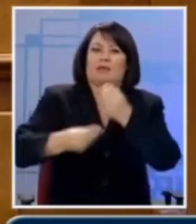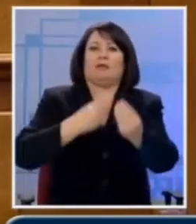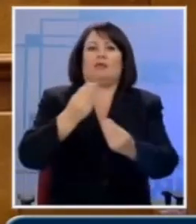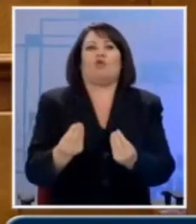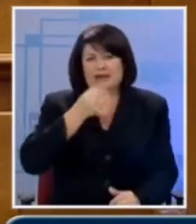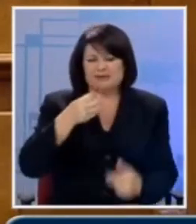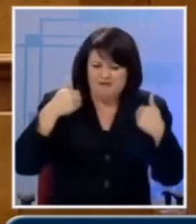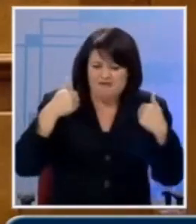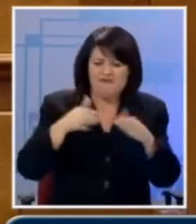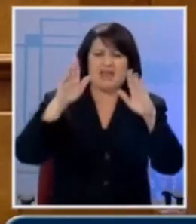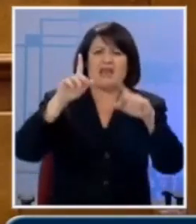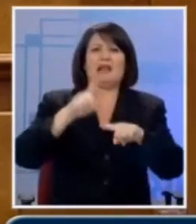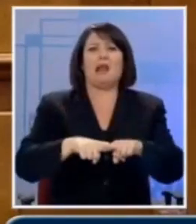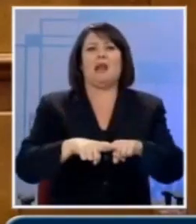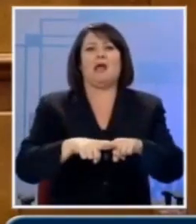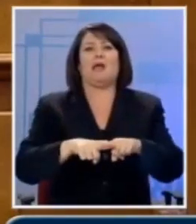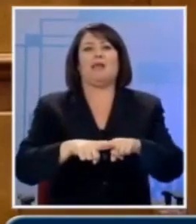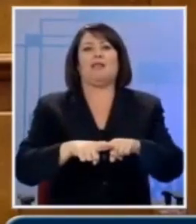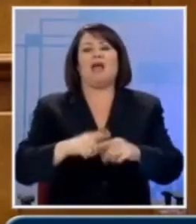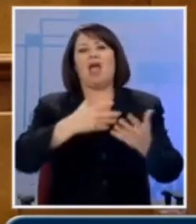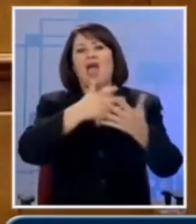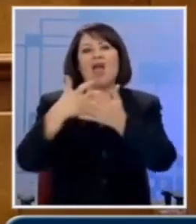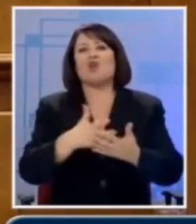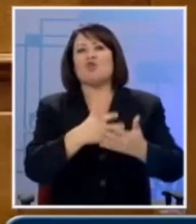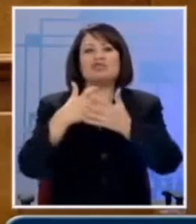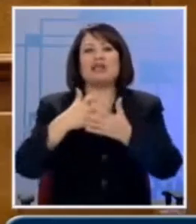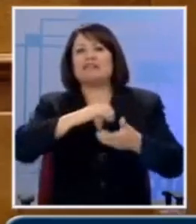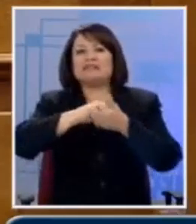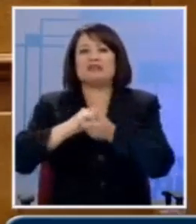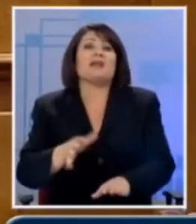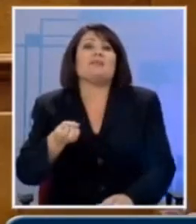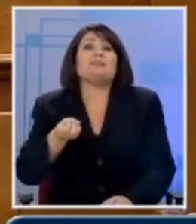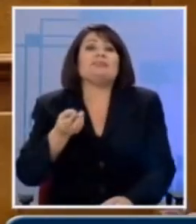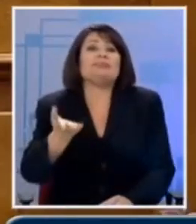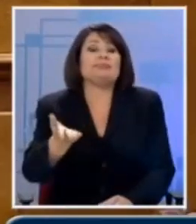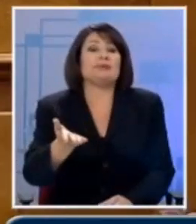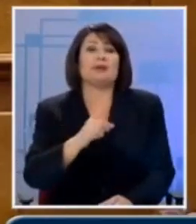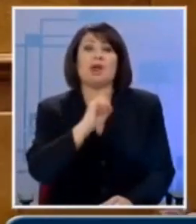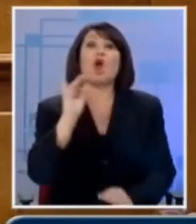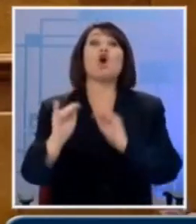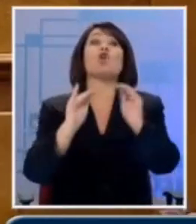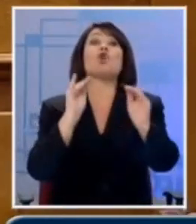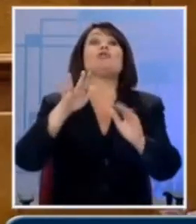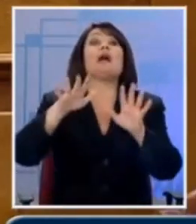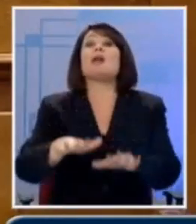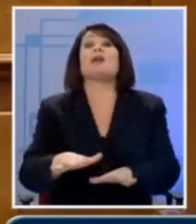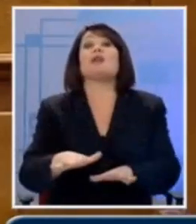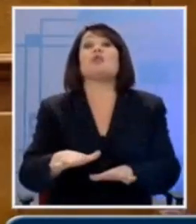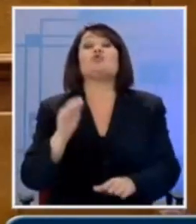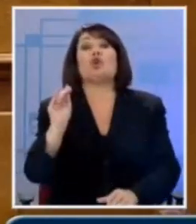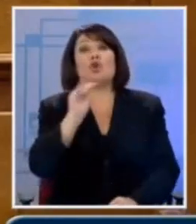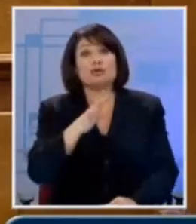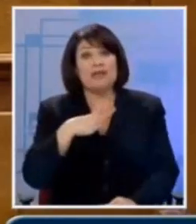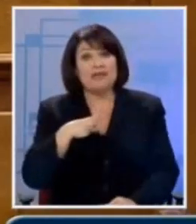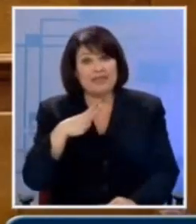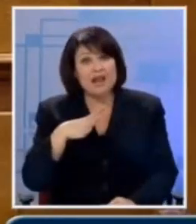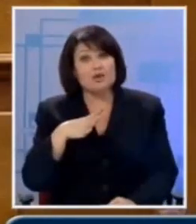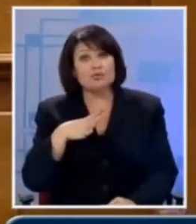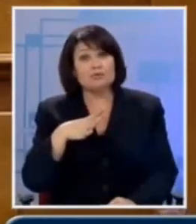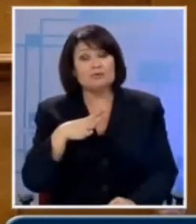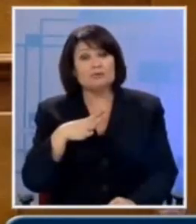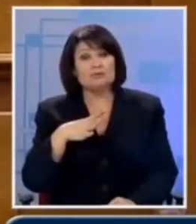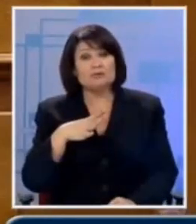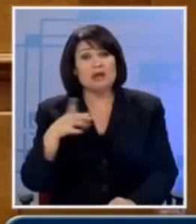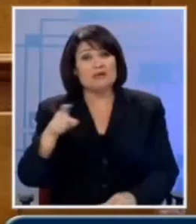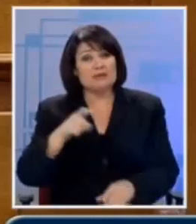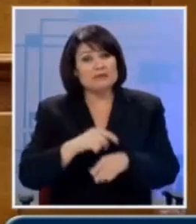γίνουν επενδύσεις. Κλείνοντας εργοστάσια και συντεχνίες. Ρωτάτε τους ανέργους αν θα ήθελαν να βρουν εργασία έστω με το